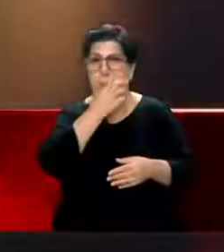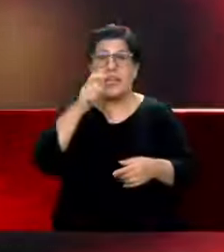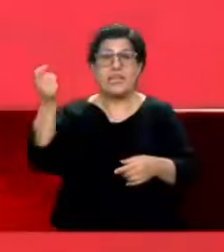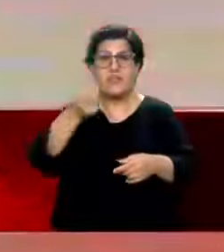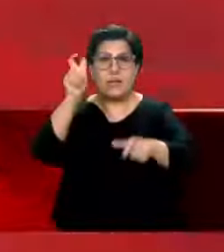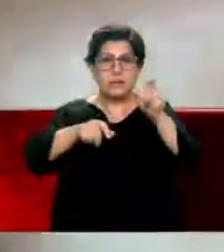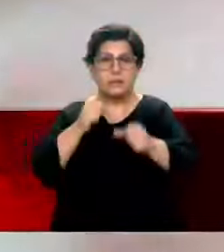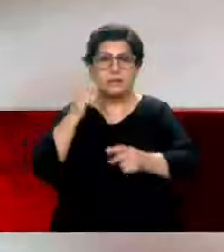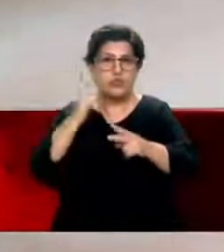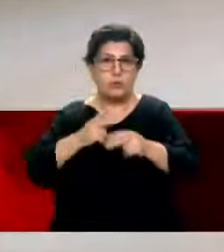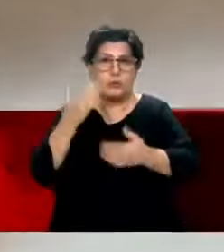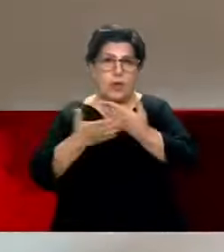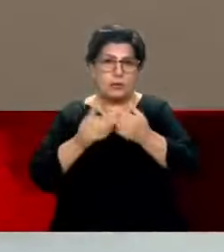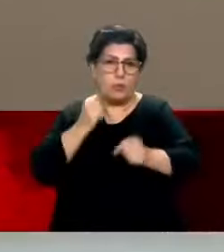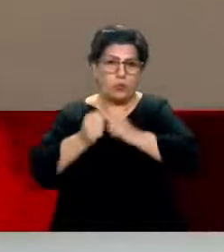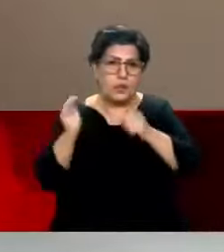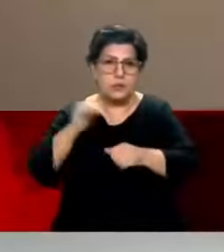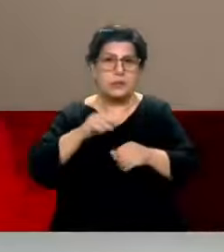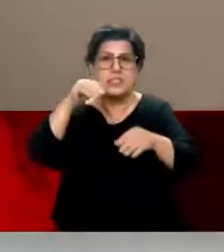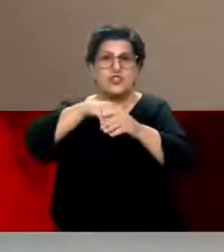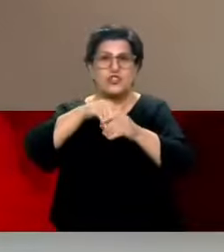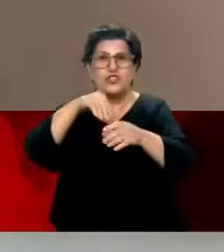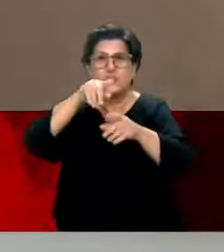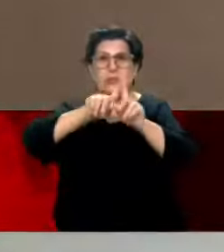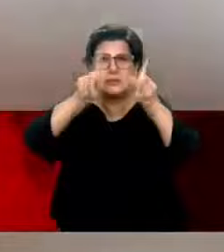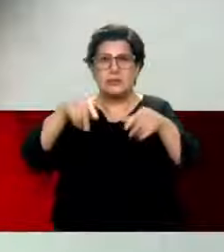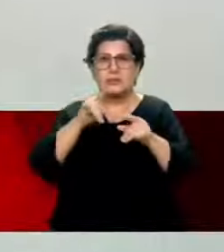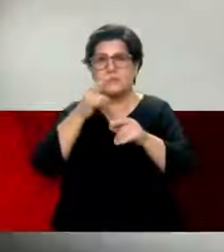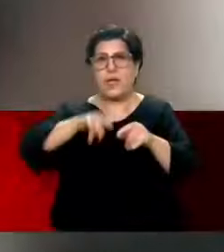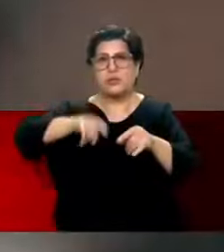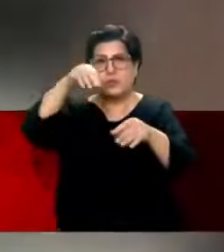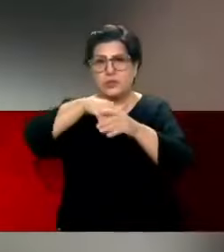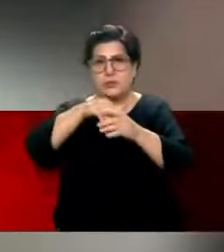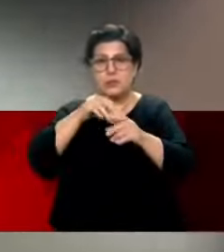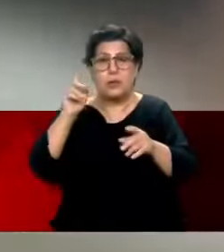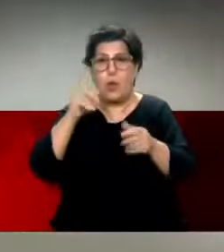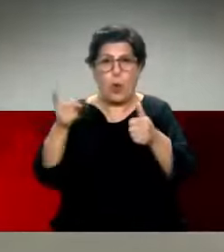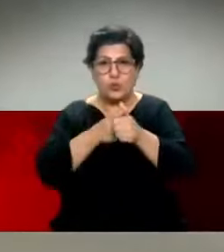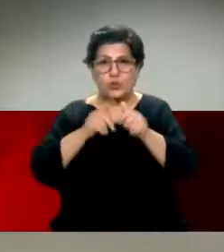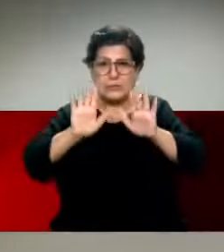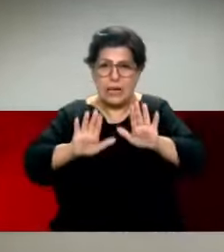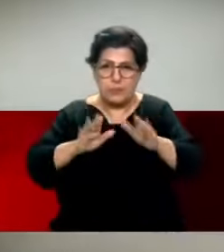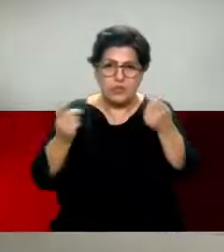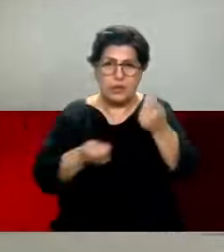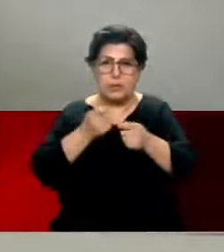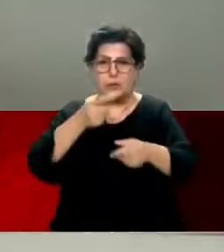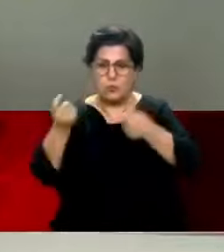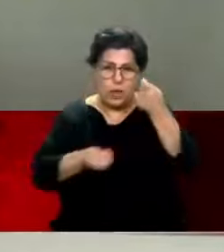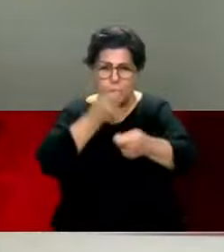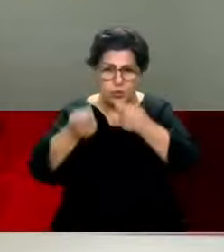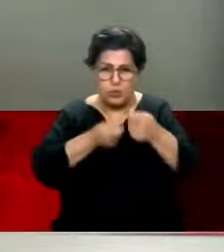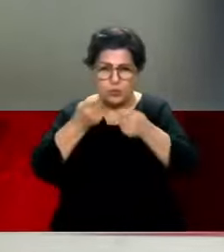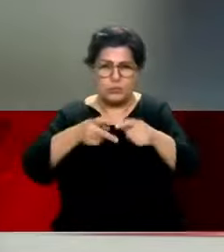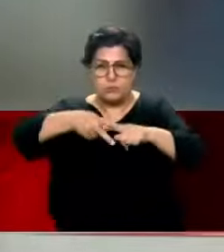İtfaiye ekibi koştu yardıma. İtfaiye yere önce içeridekileri sakinleştirmeye çalıştı. Hidrolik makasla kapıyı aralamayı da başardı.